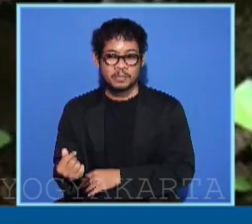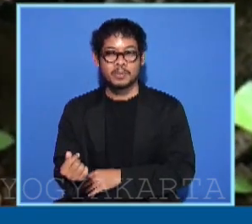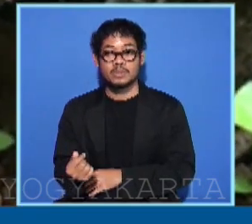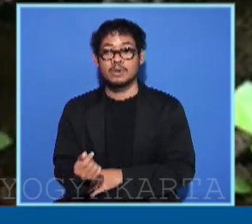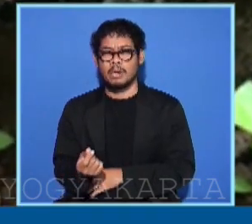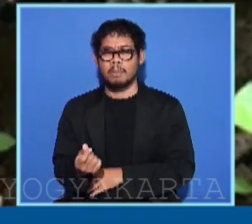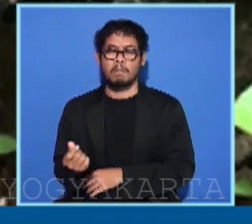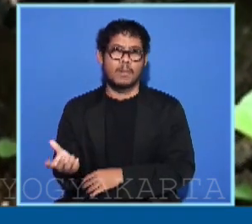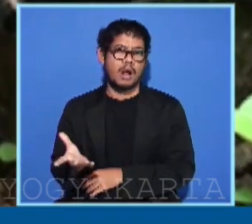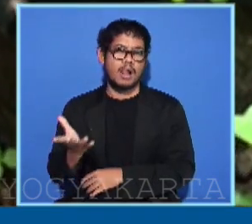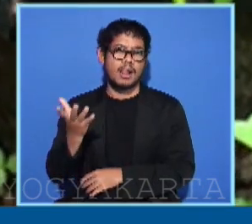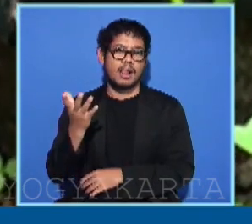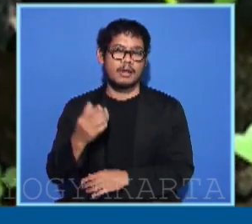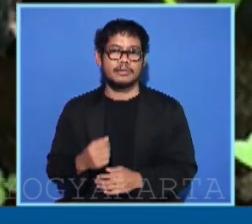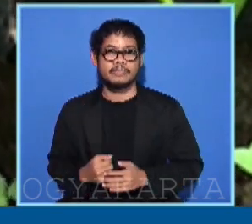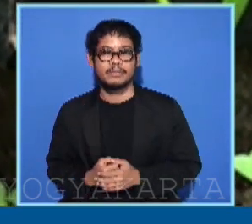payunannya